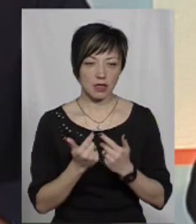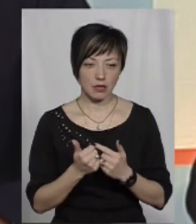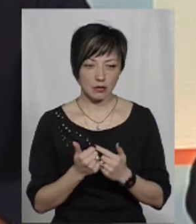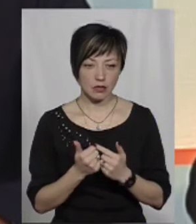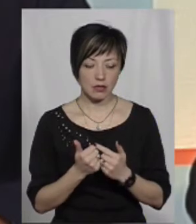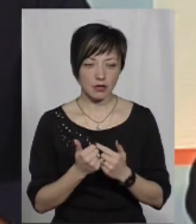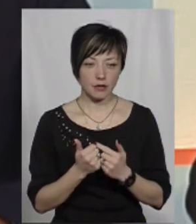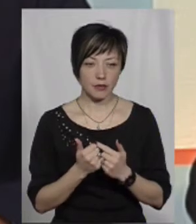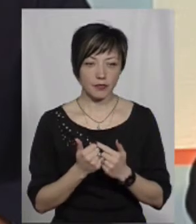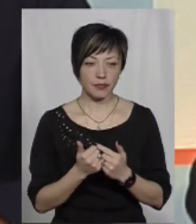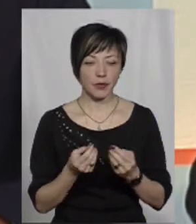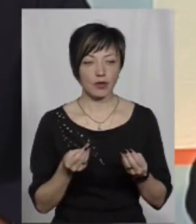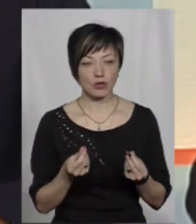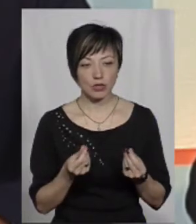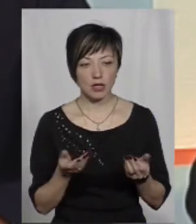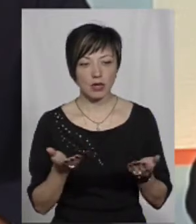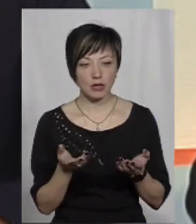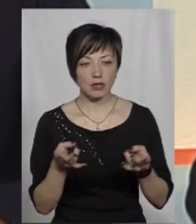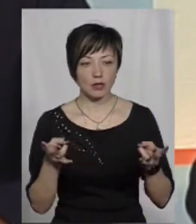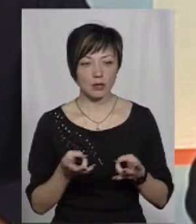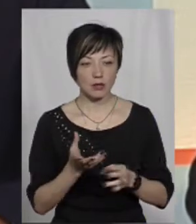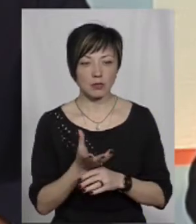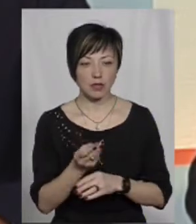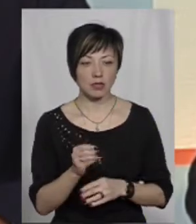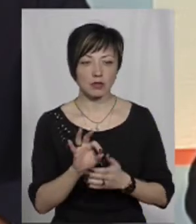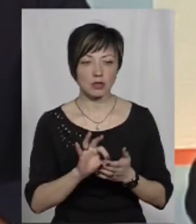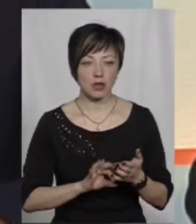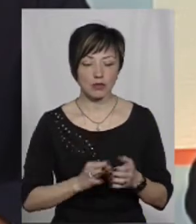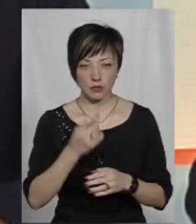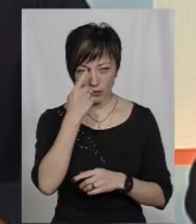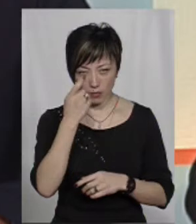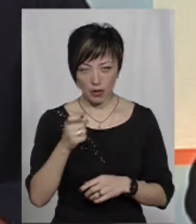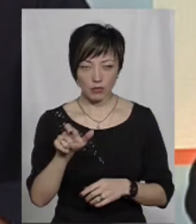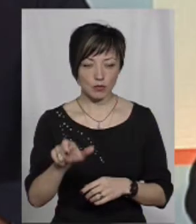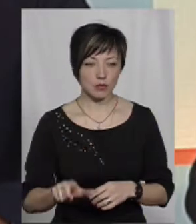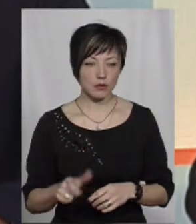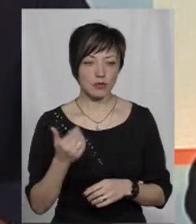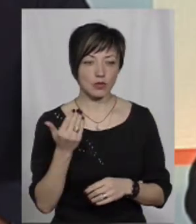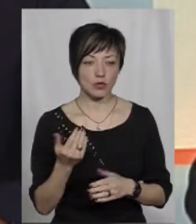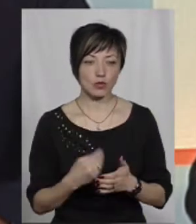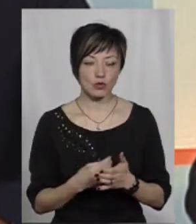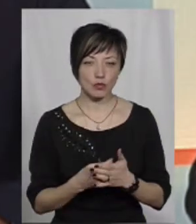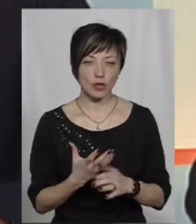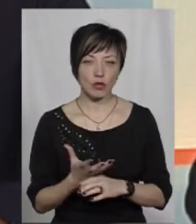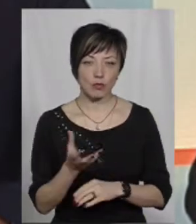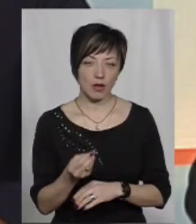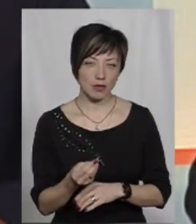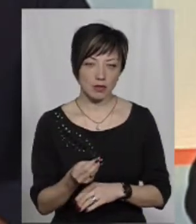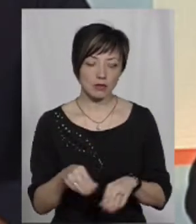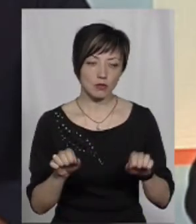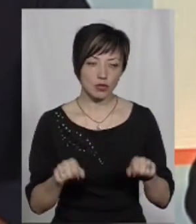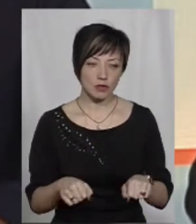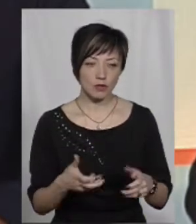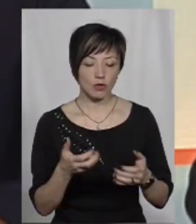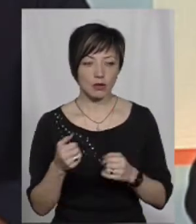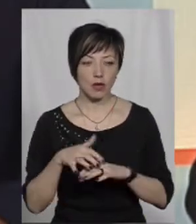кількості грошей, які необхідно сплатити, і одразу повідомляється споживачу його сума до оплати з